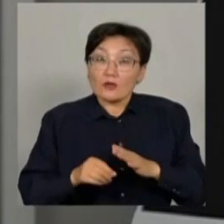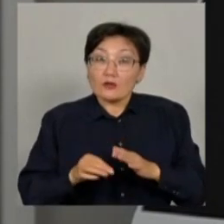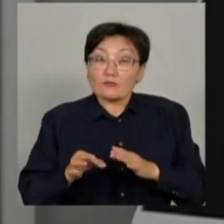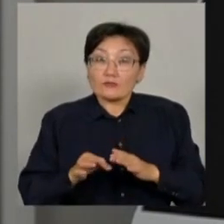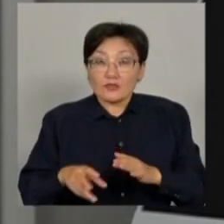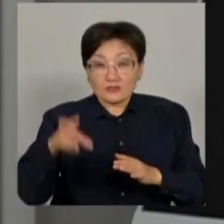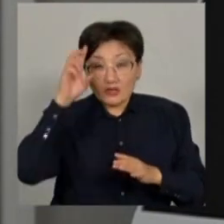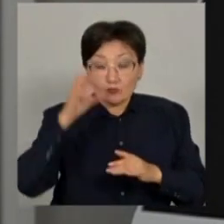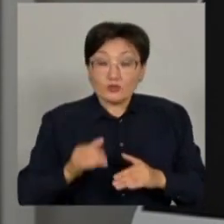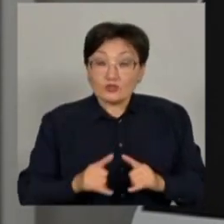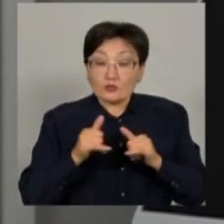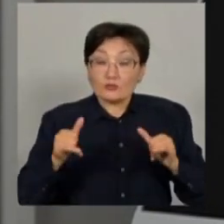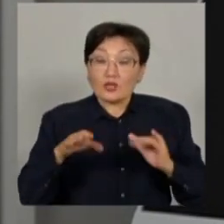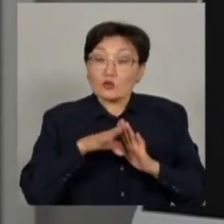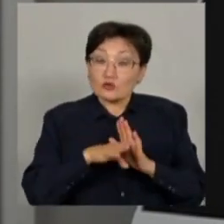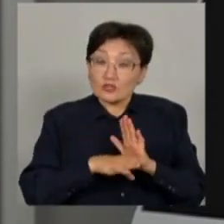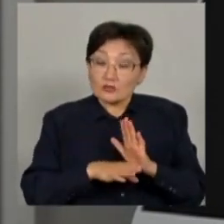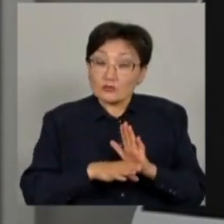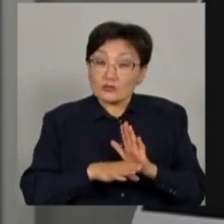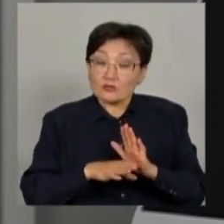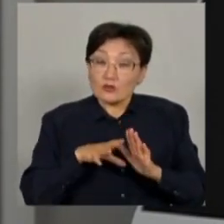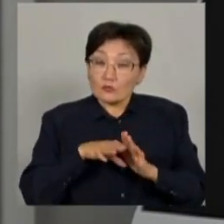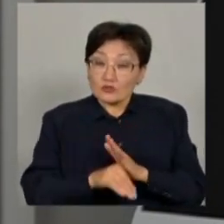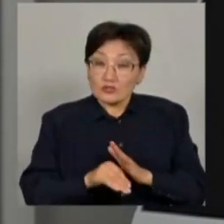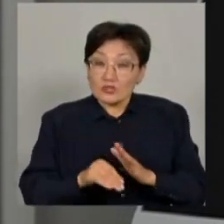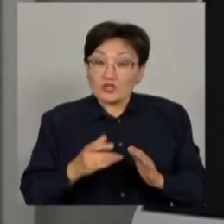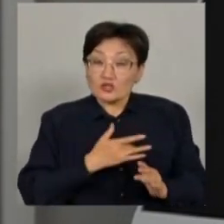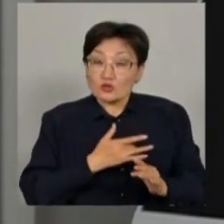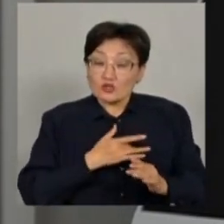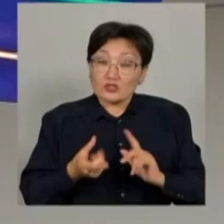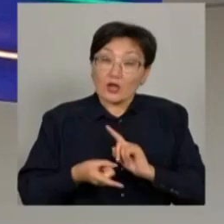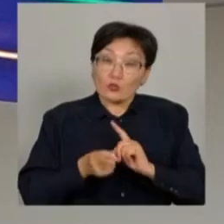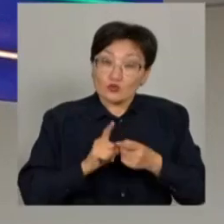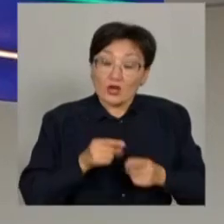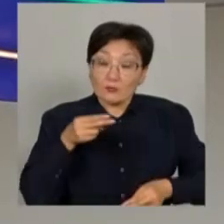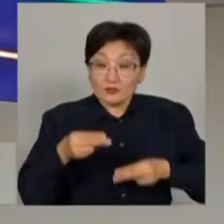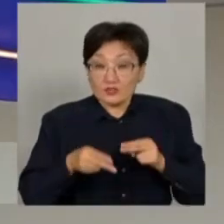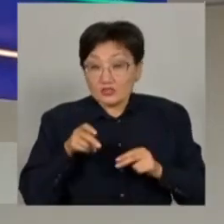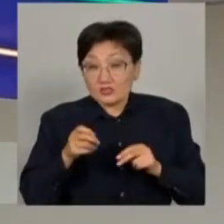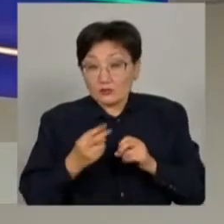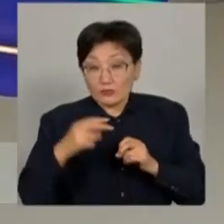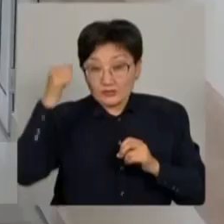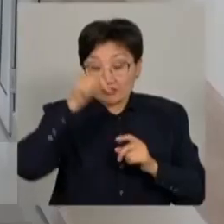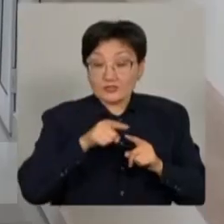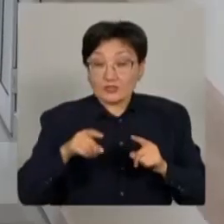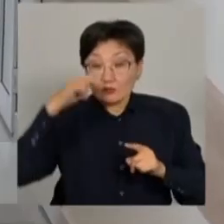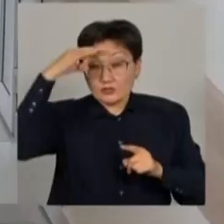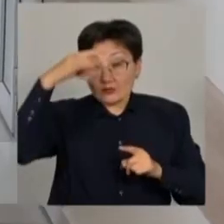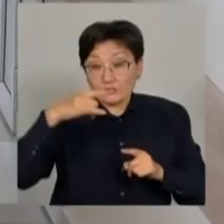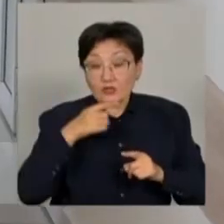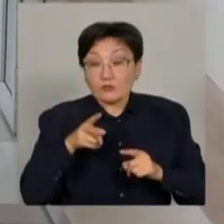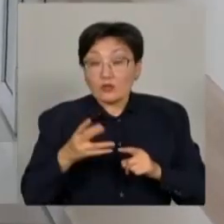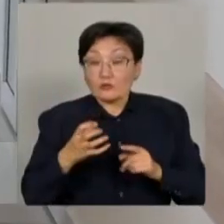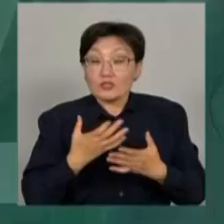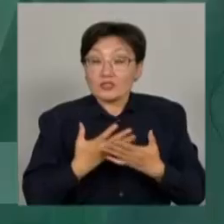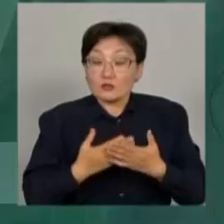бір мемлекеттің дамуының көрсеткіші ретінде бағаланатын ол жүрек трансплантациясы. 2012 жылдан бері елімізде